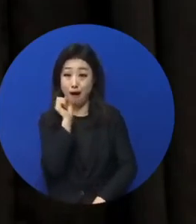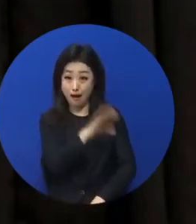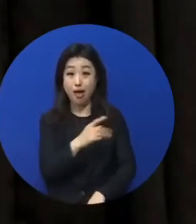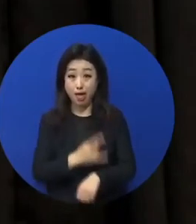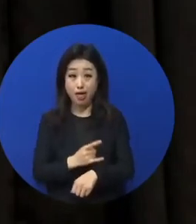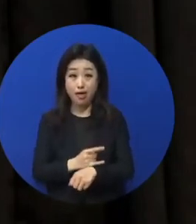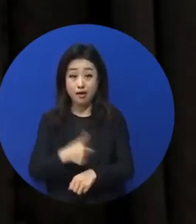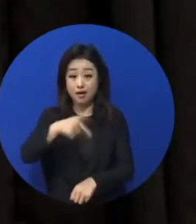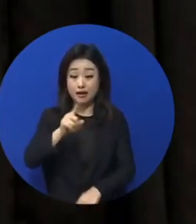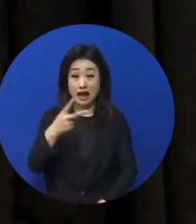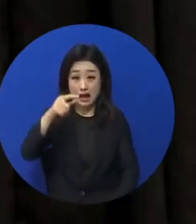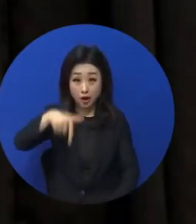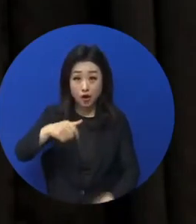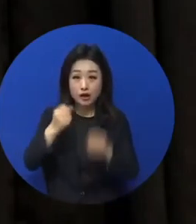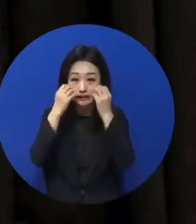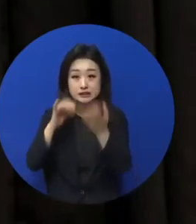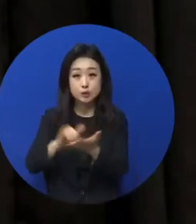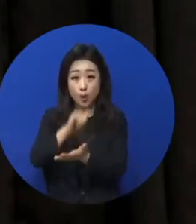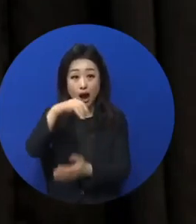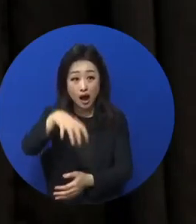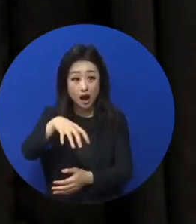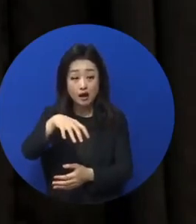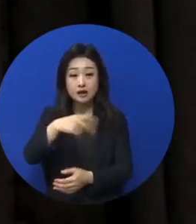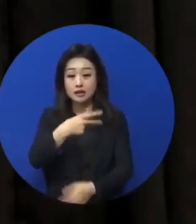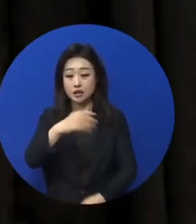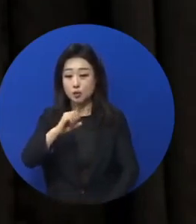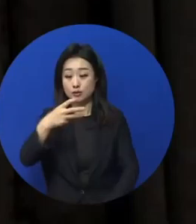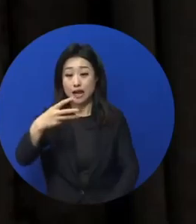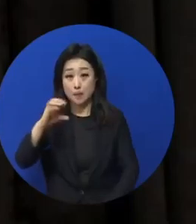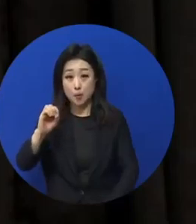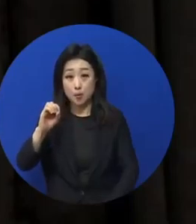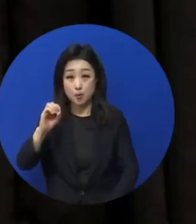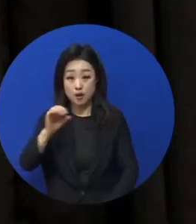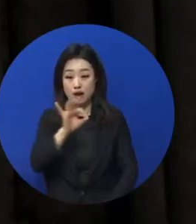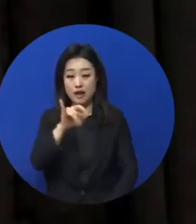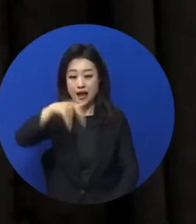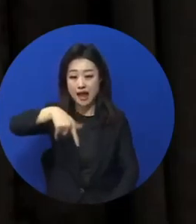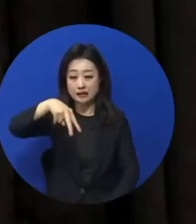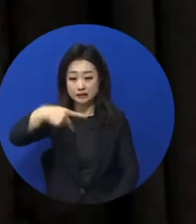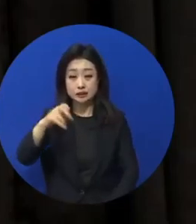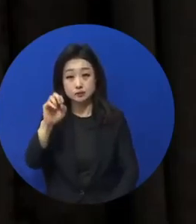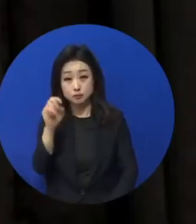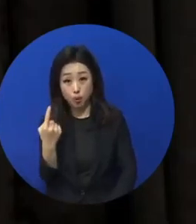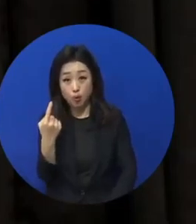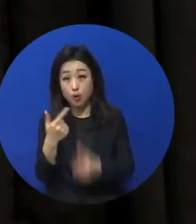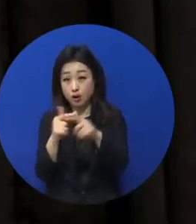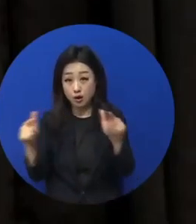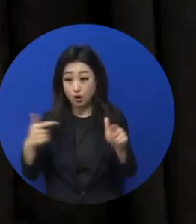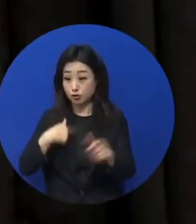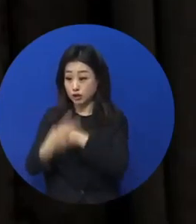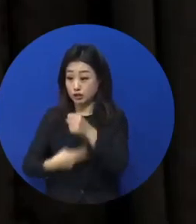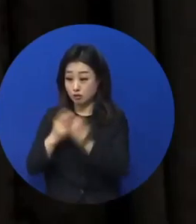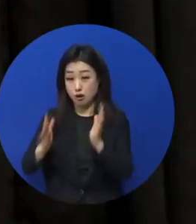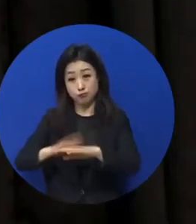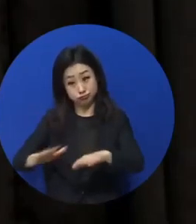가덕신공항, 북항 재개발, 2030 월드엑스포, 20년 동안 해묵은 과제들을 2년 만에 다